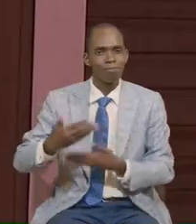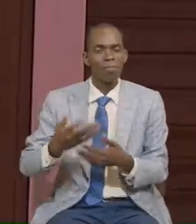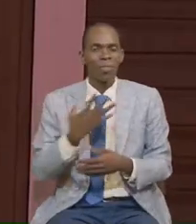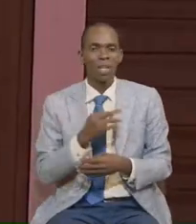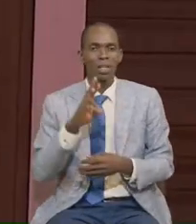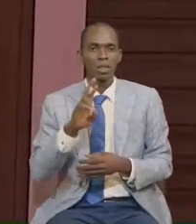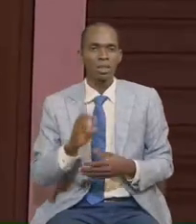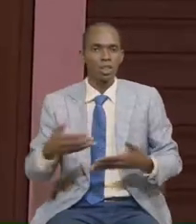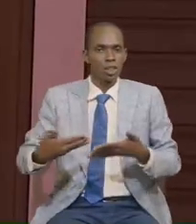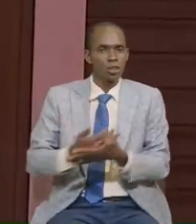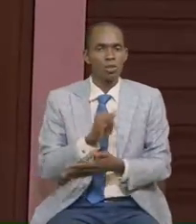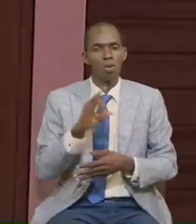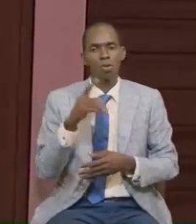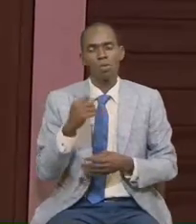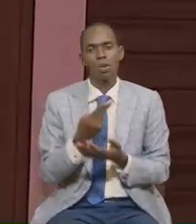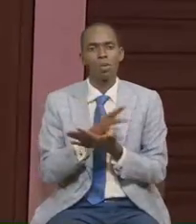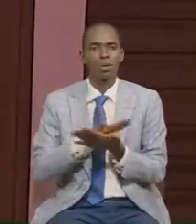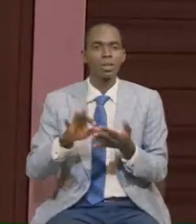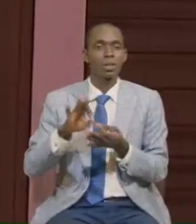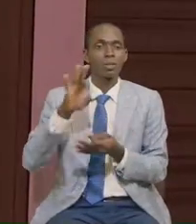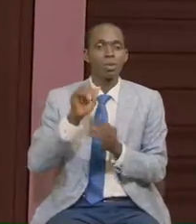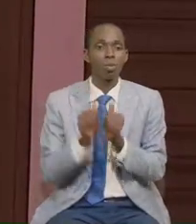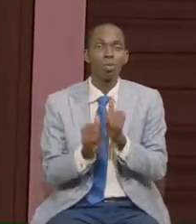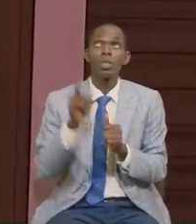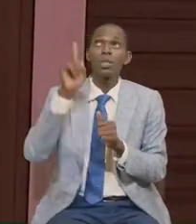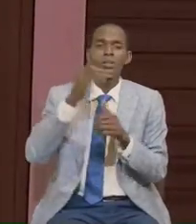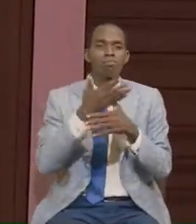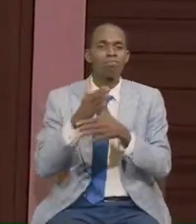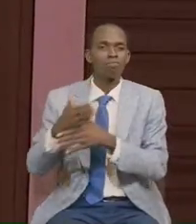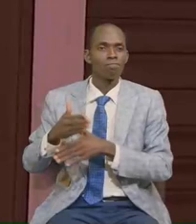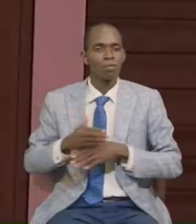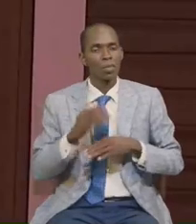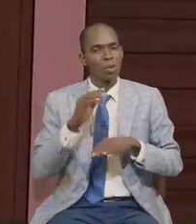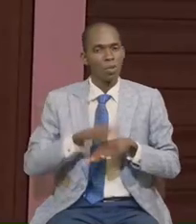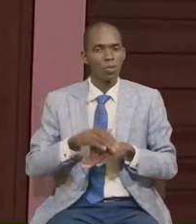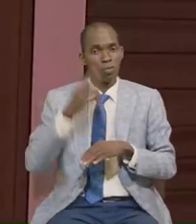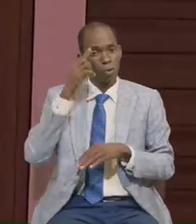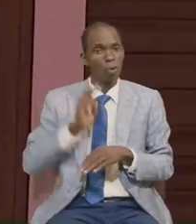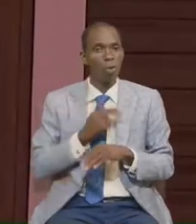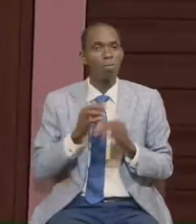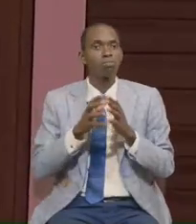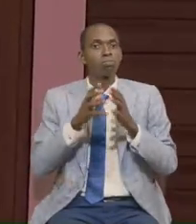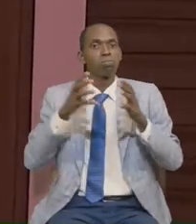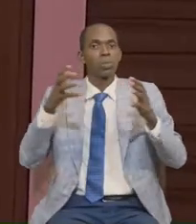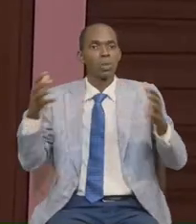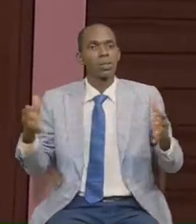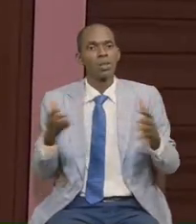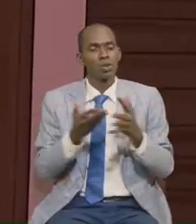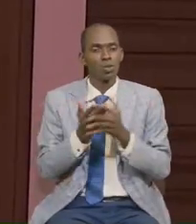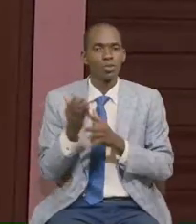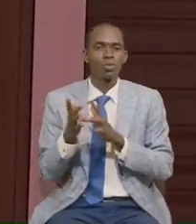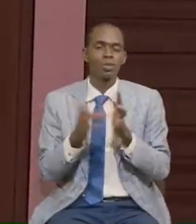Saint-Esprit, qu'il a répandu sur nous avec abondance par Jésus-Christ, notre